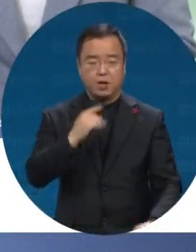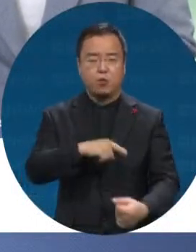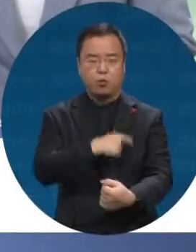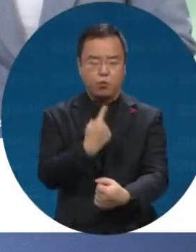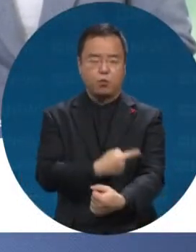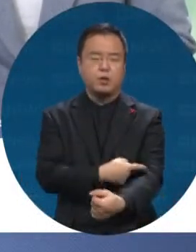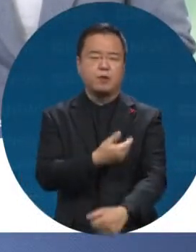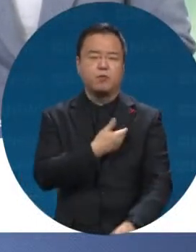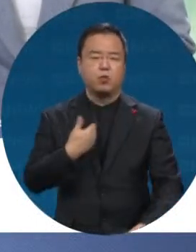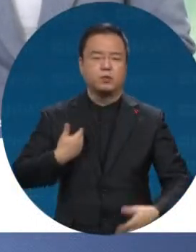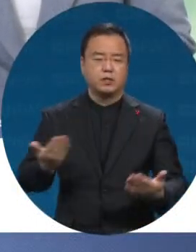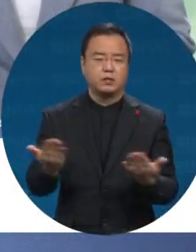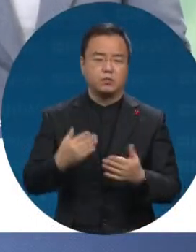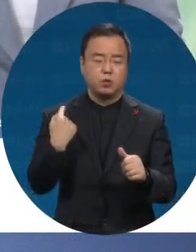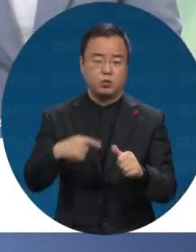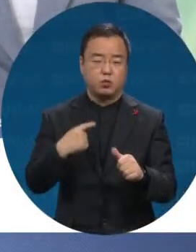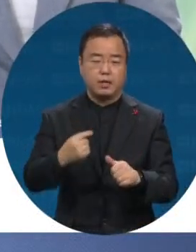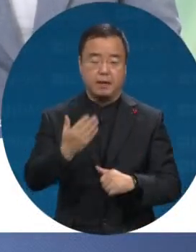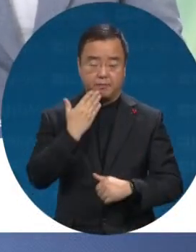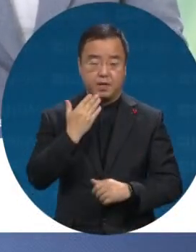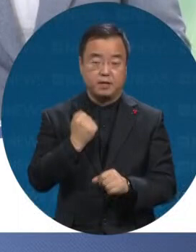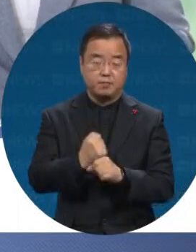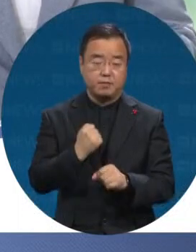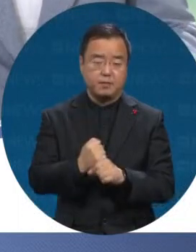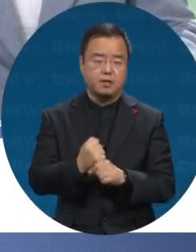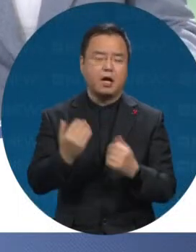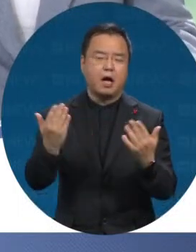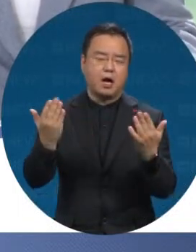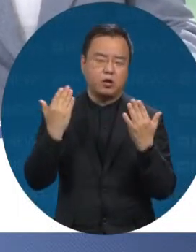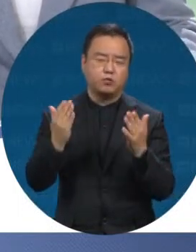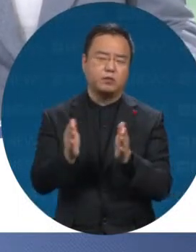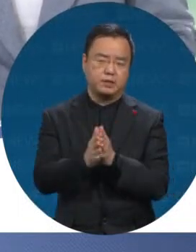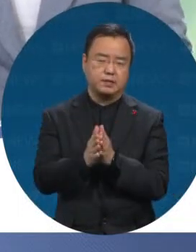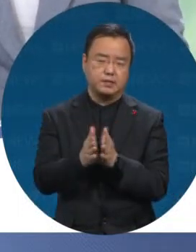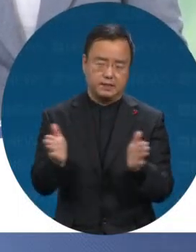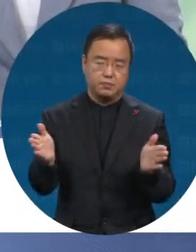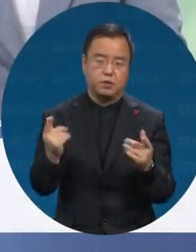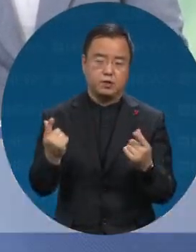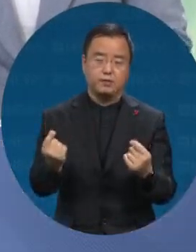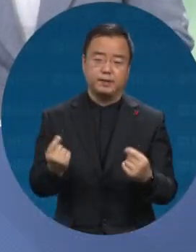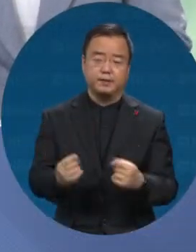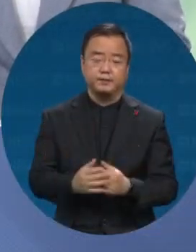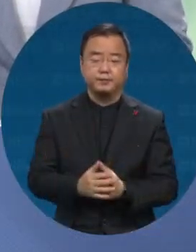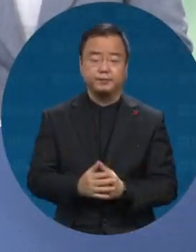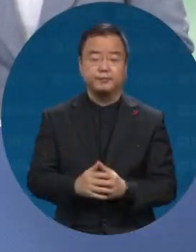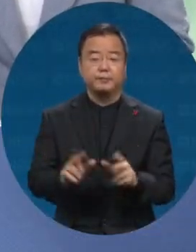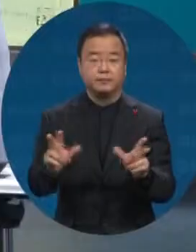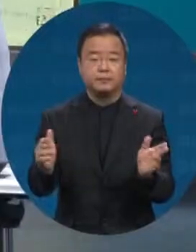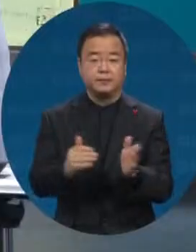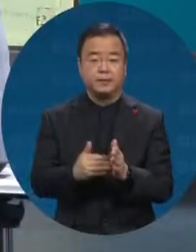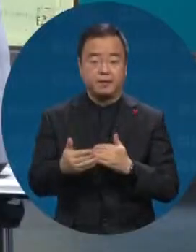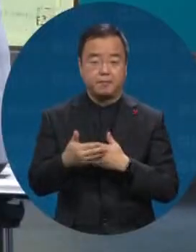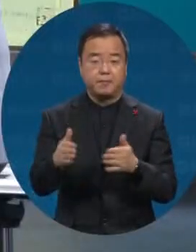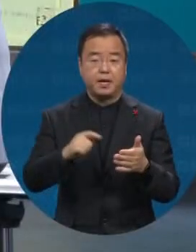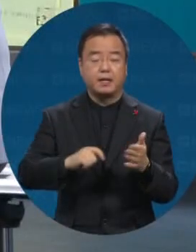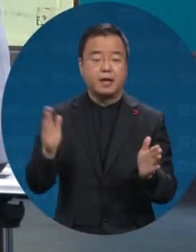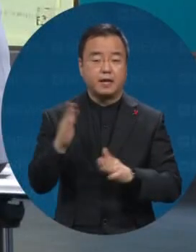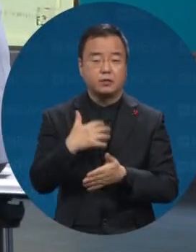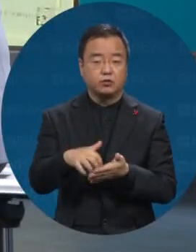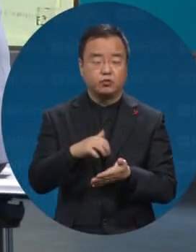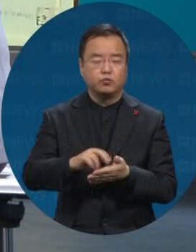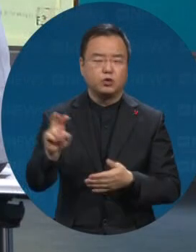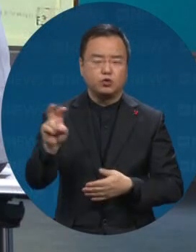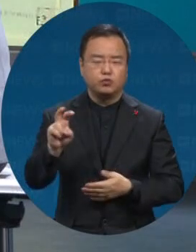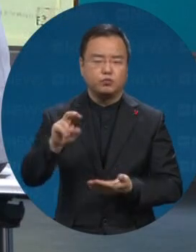교육이 가능한 학교로 가는 첫 출발이다라고 생각하고 있습니다네 그동안 그 학급당 학생 수를 20명 밑으로